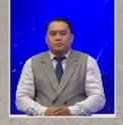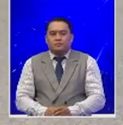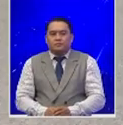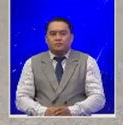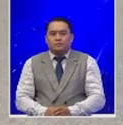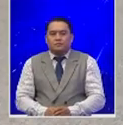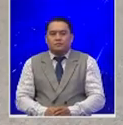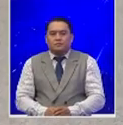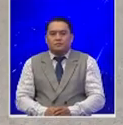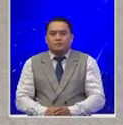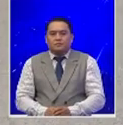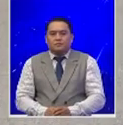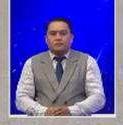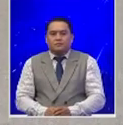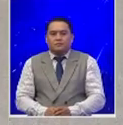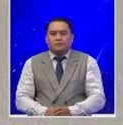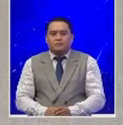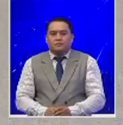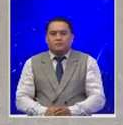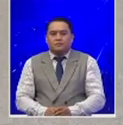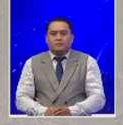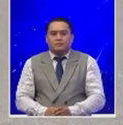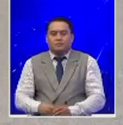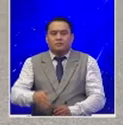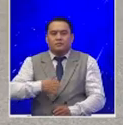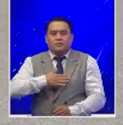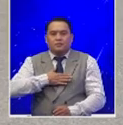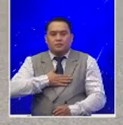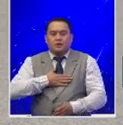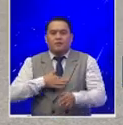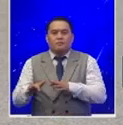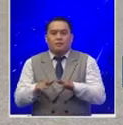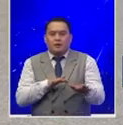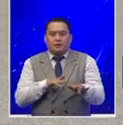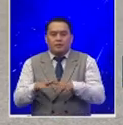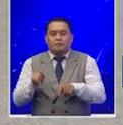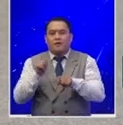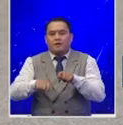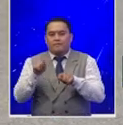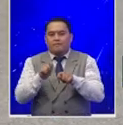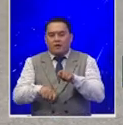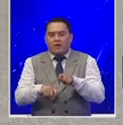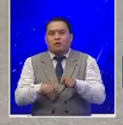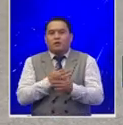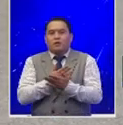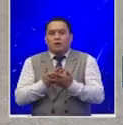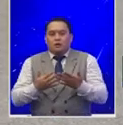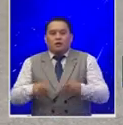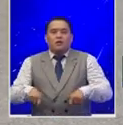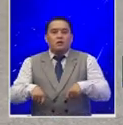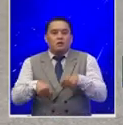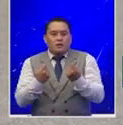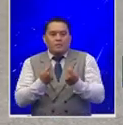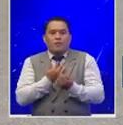құрылып, автобустарда жаңа карантиндік режимдер сақталу бойынша шаралар жүргізілді. В ходе рейда были выявлены многочисленные нарушения.